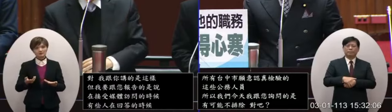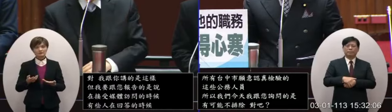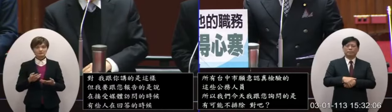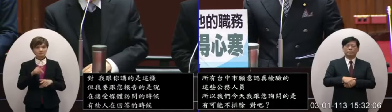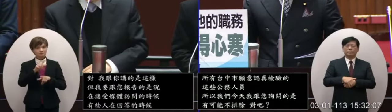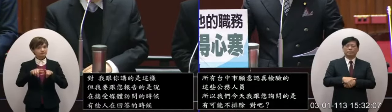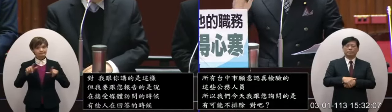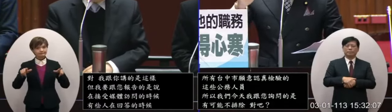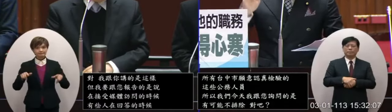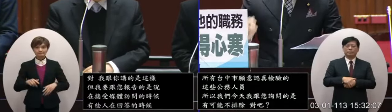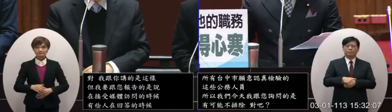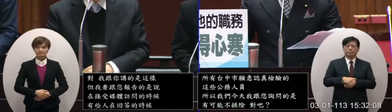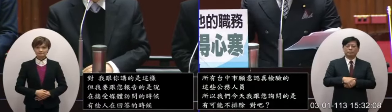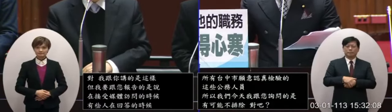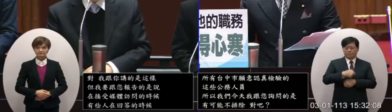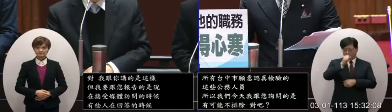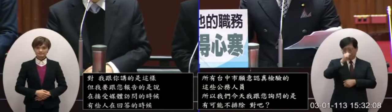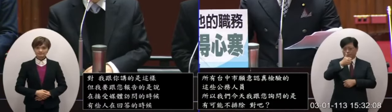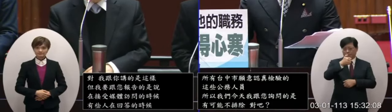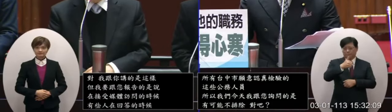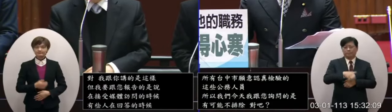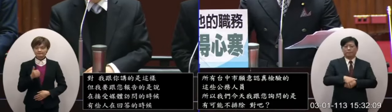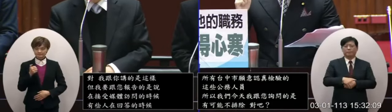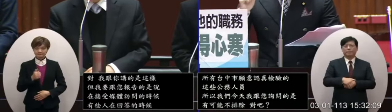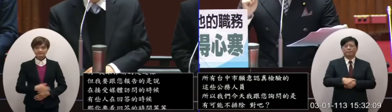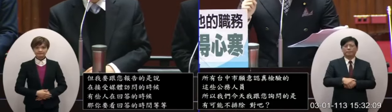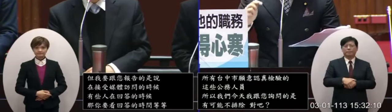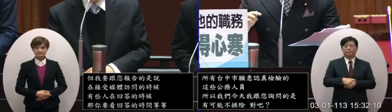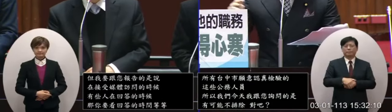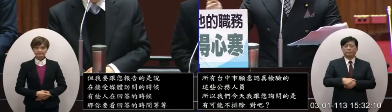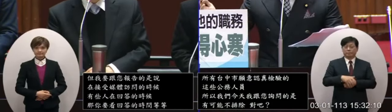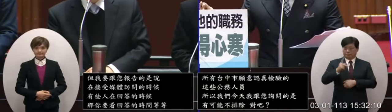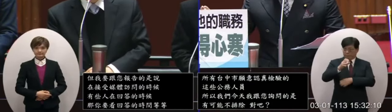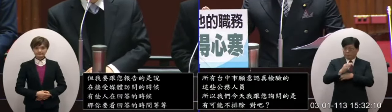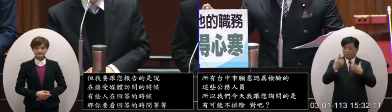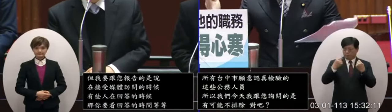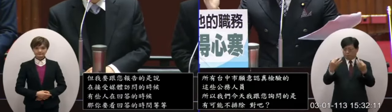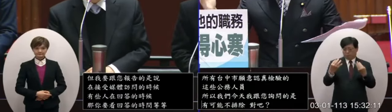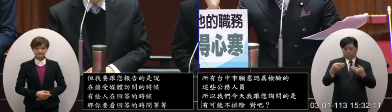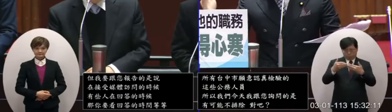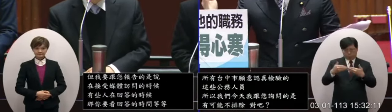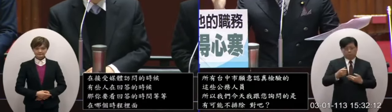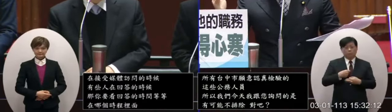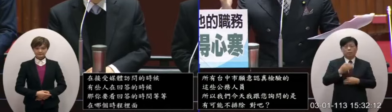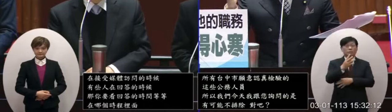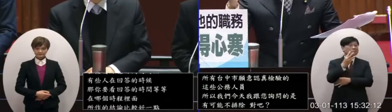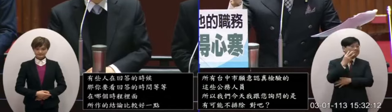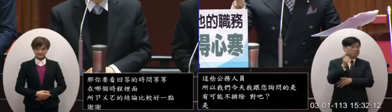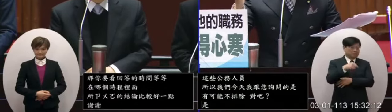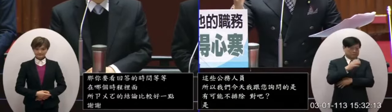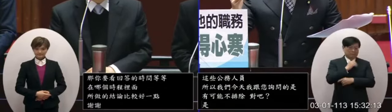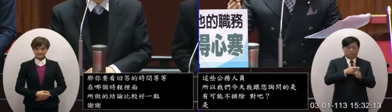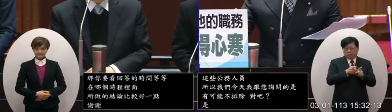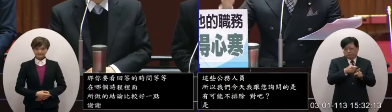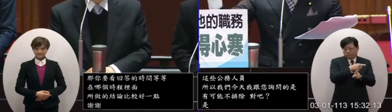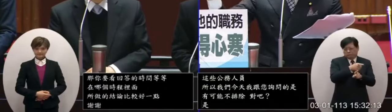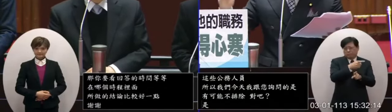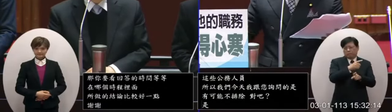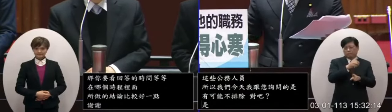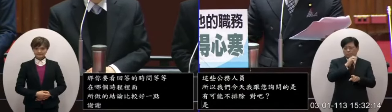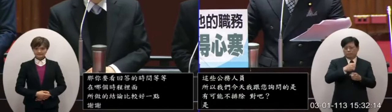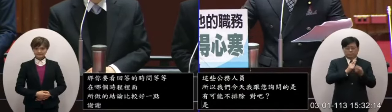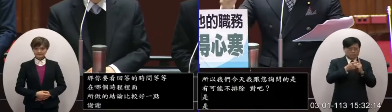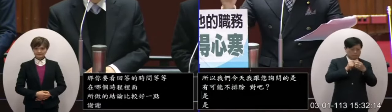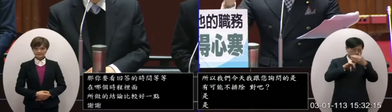里面，所做的这个结论比较 好一 点。好，谢谢。 那科学是讲数据的，政治才是拐弯抹角，才是含